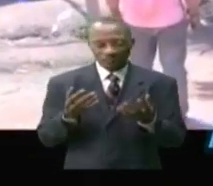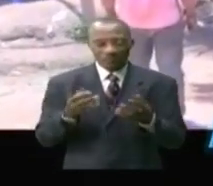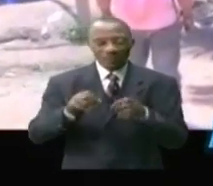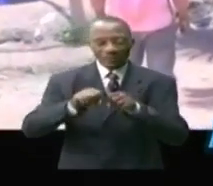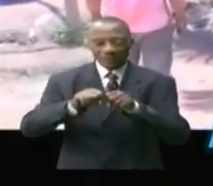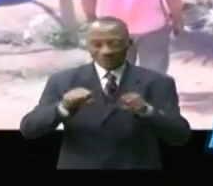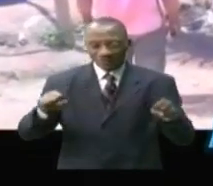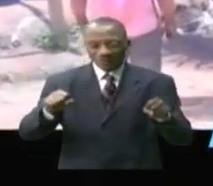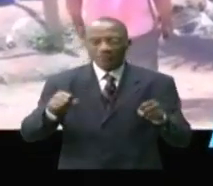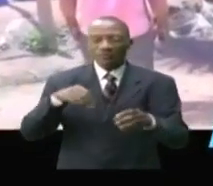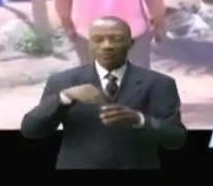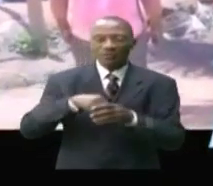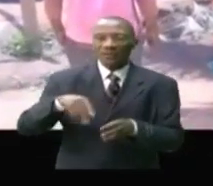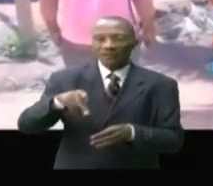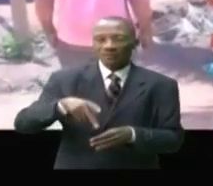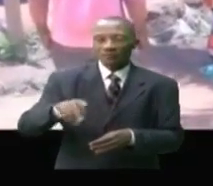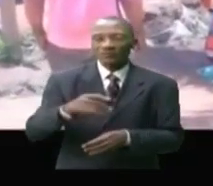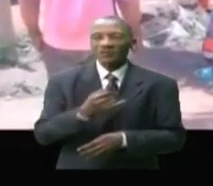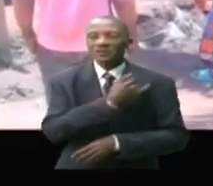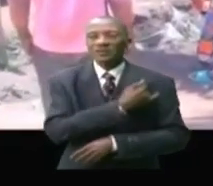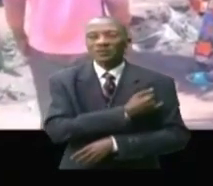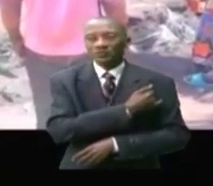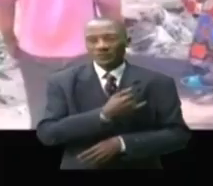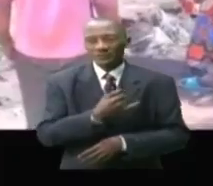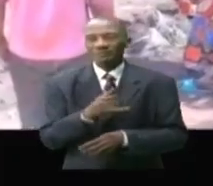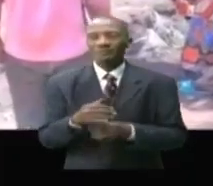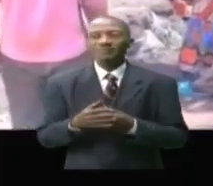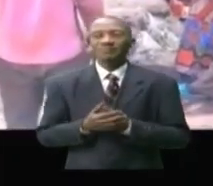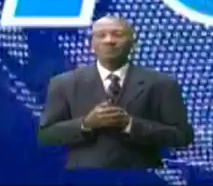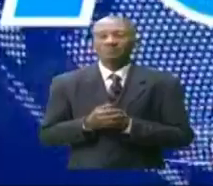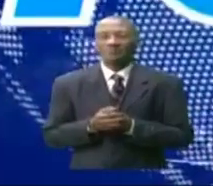de migration, OIM en sigle.